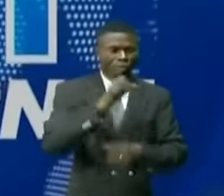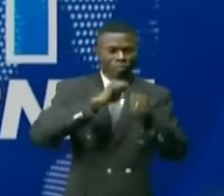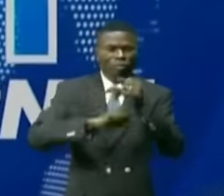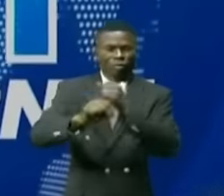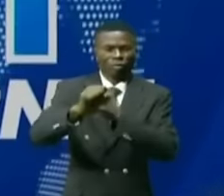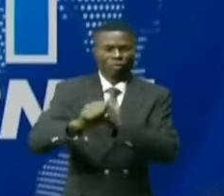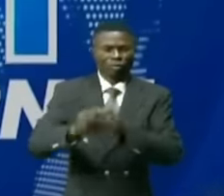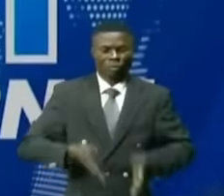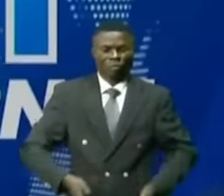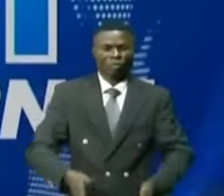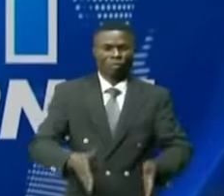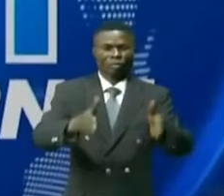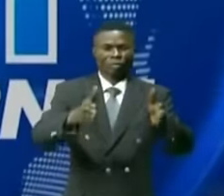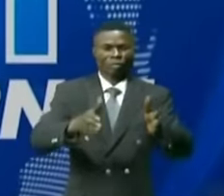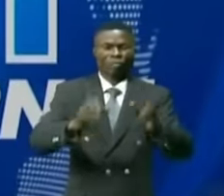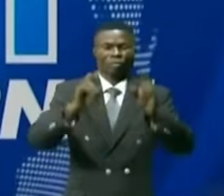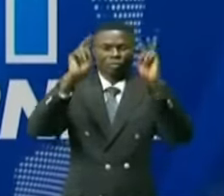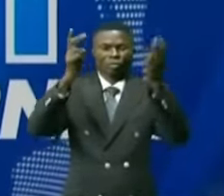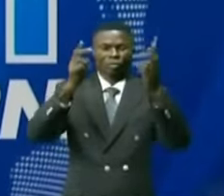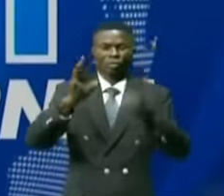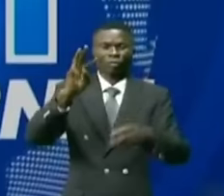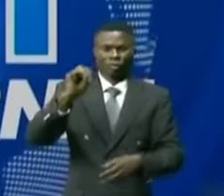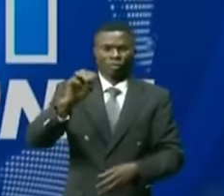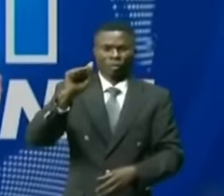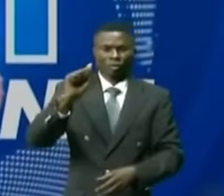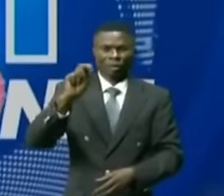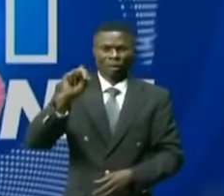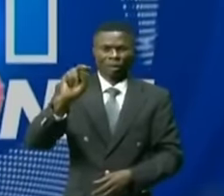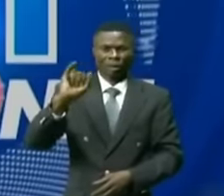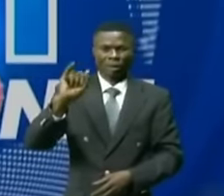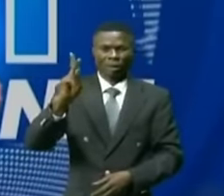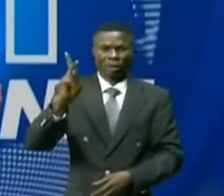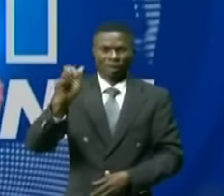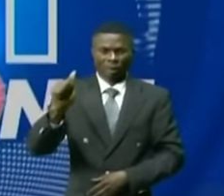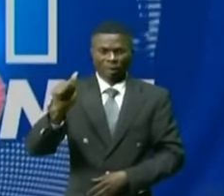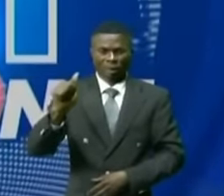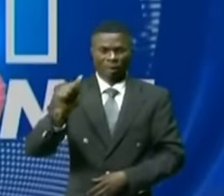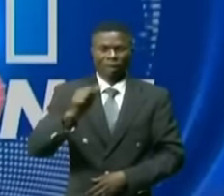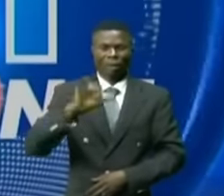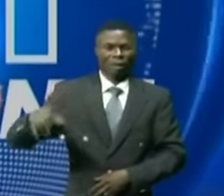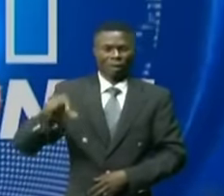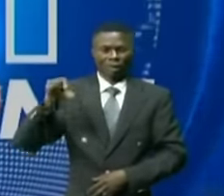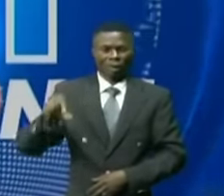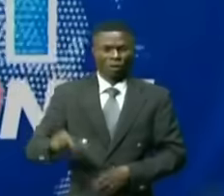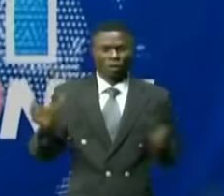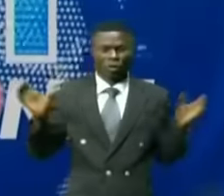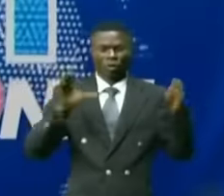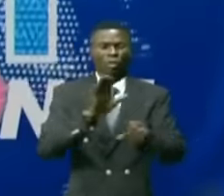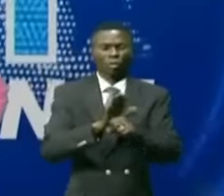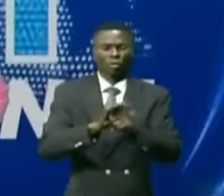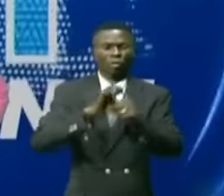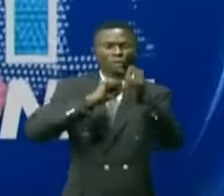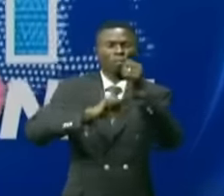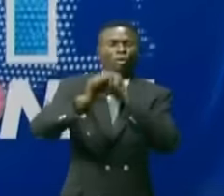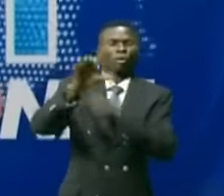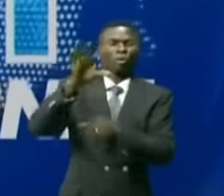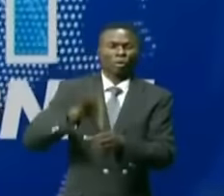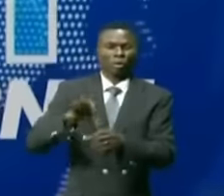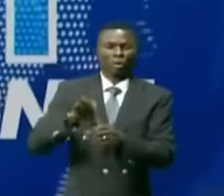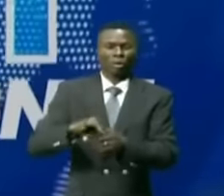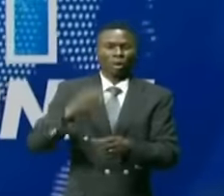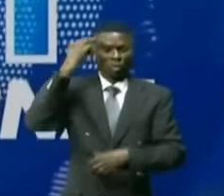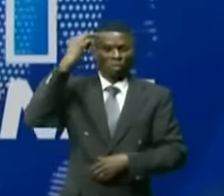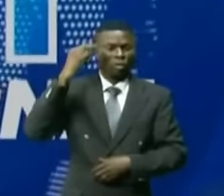Mobilisation dans les rues de la cité Manika à Kolwezi. Jacques Kaoumba a drainé du monde dans le cadre de sa campagne électorale.